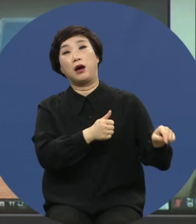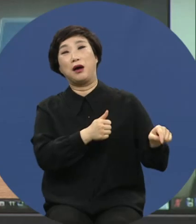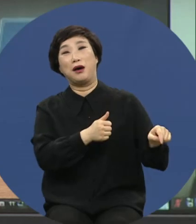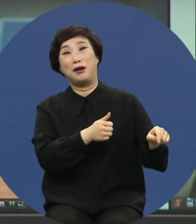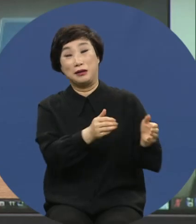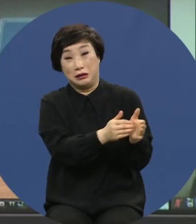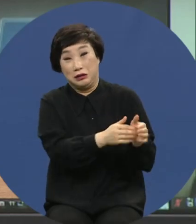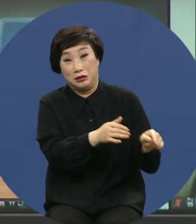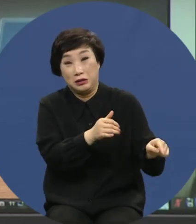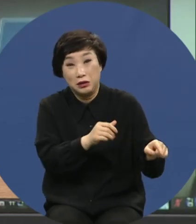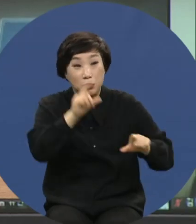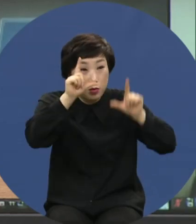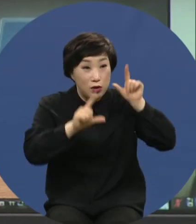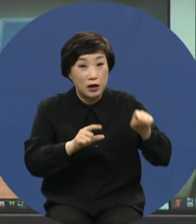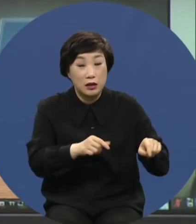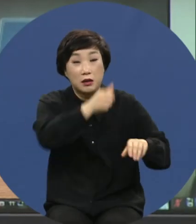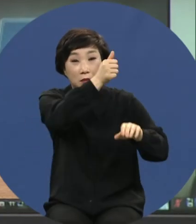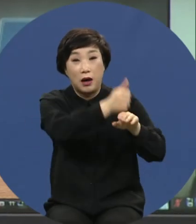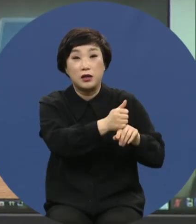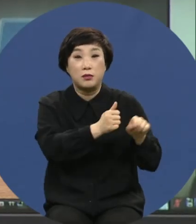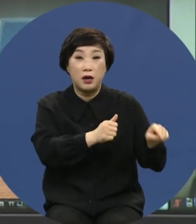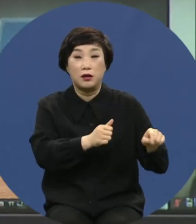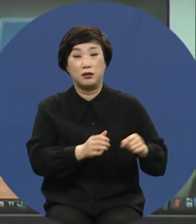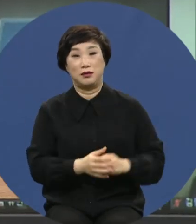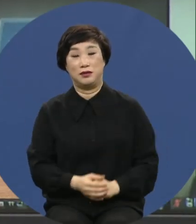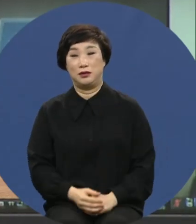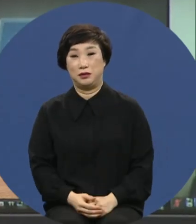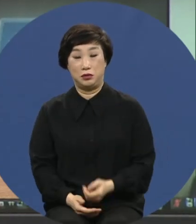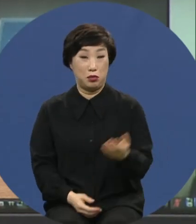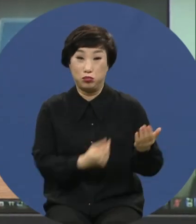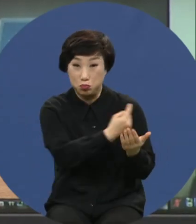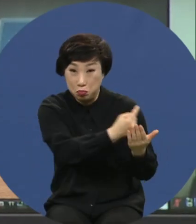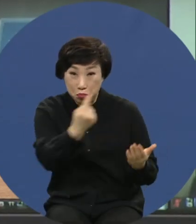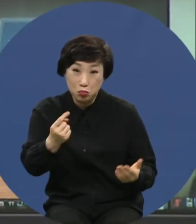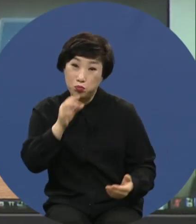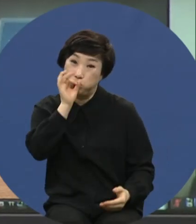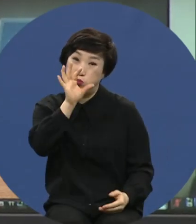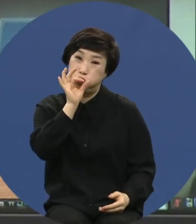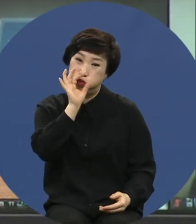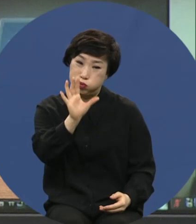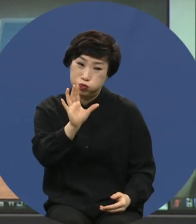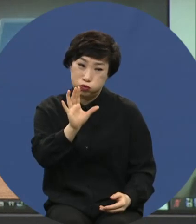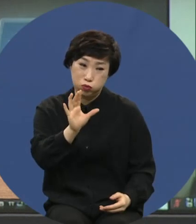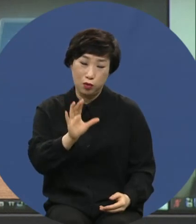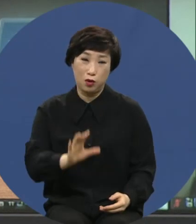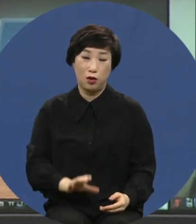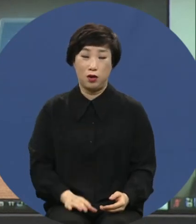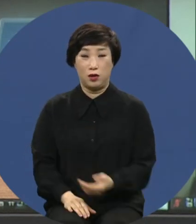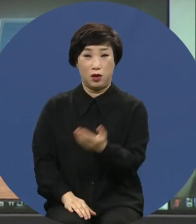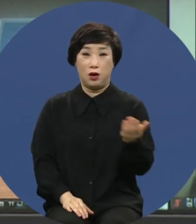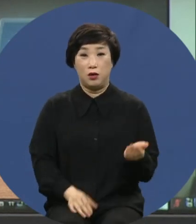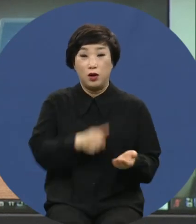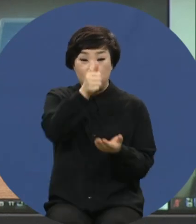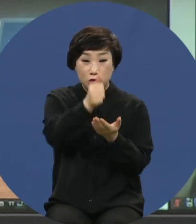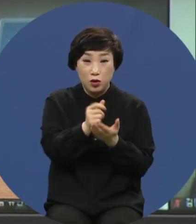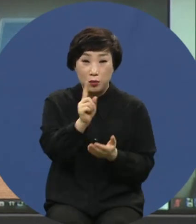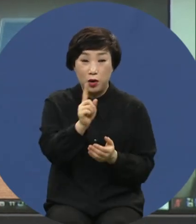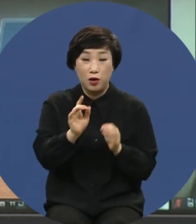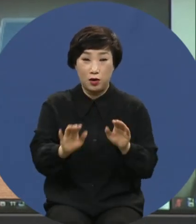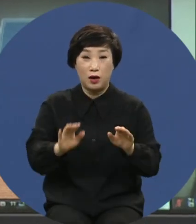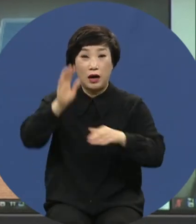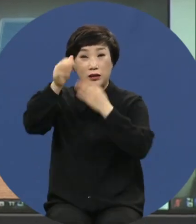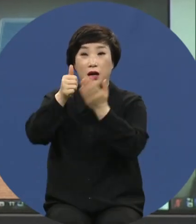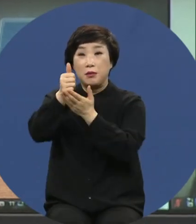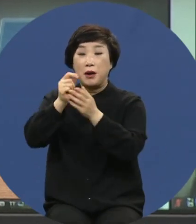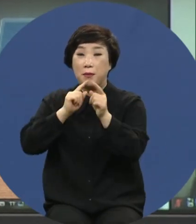마지막 말로입니다. 최후의 말로입니다. 벗어날 길이 없습니다. 벌써 죄는